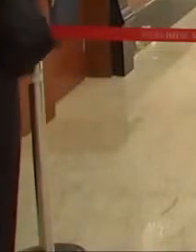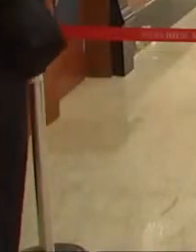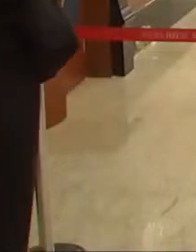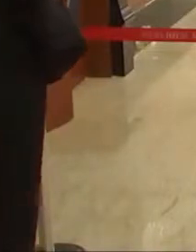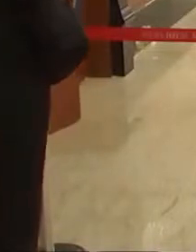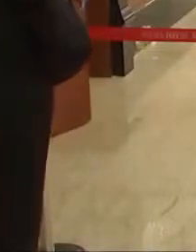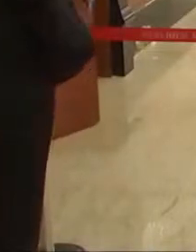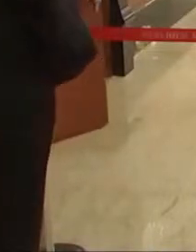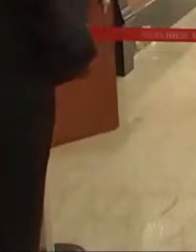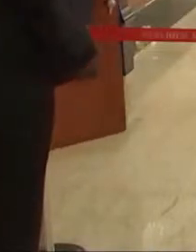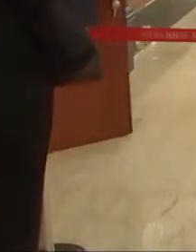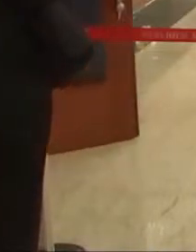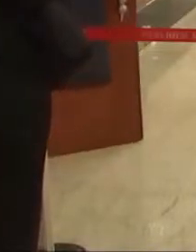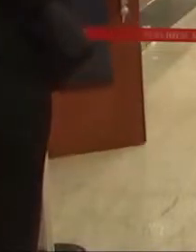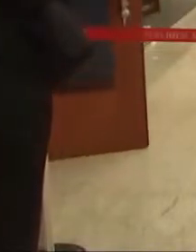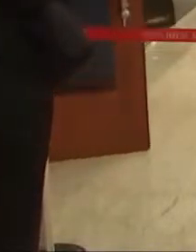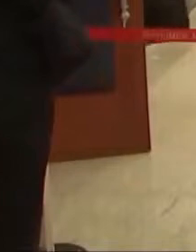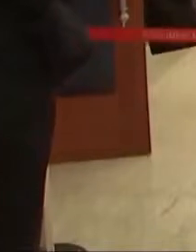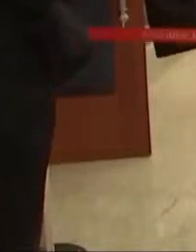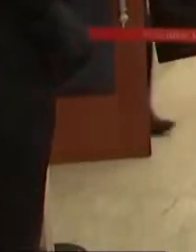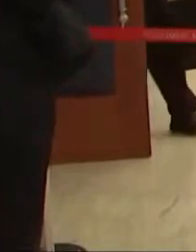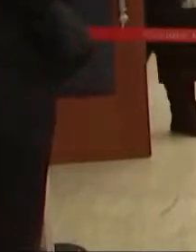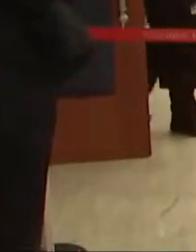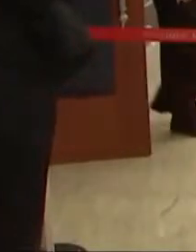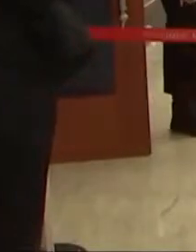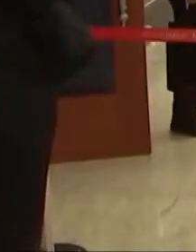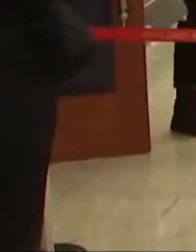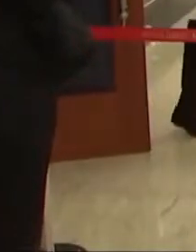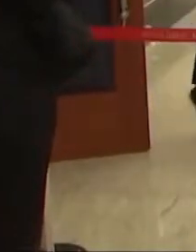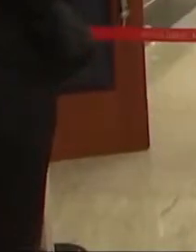more posts by